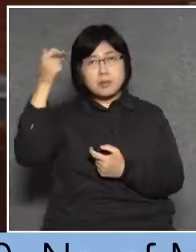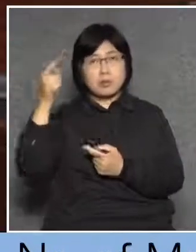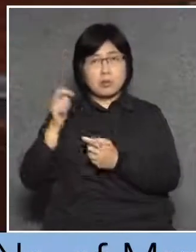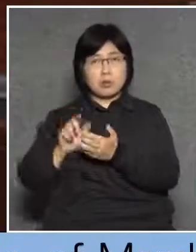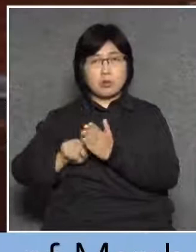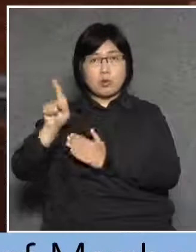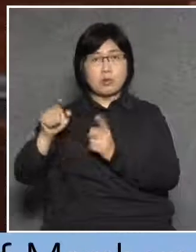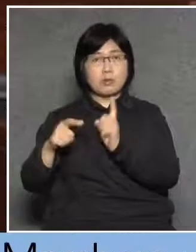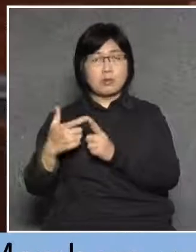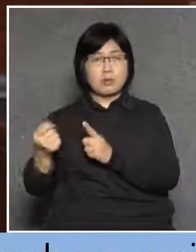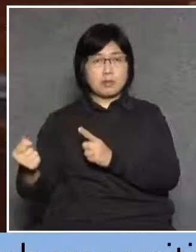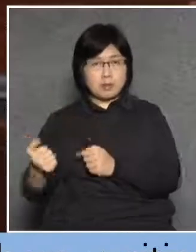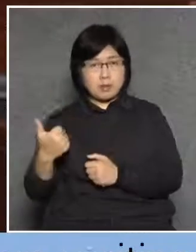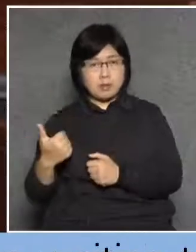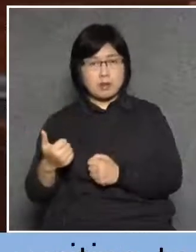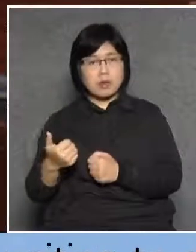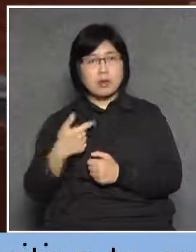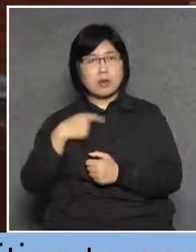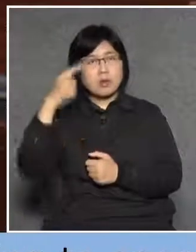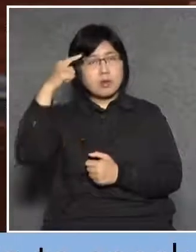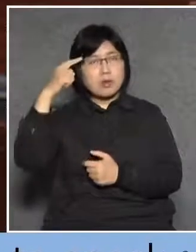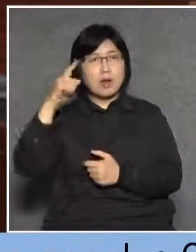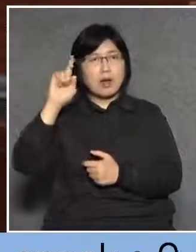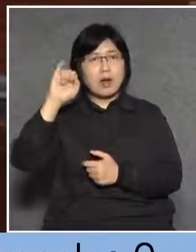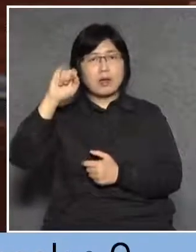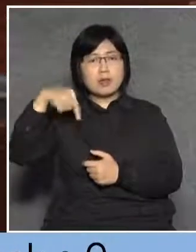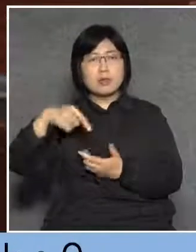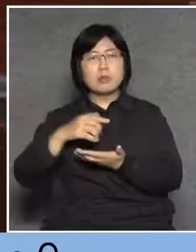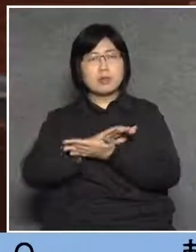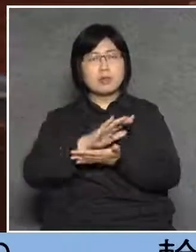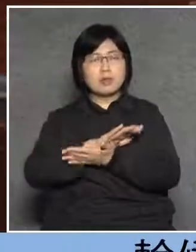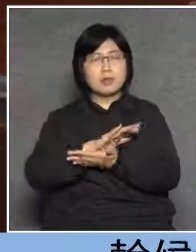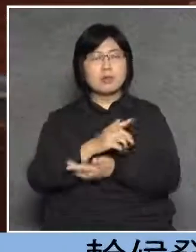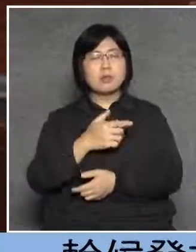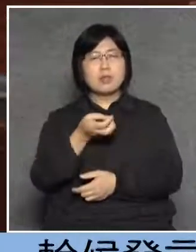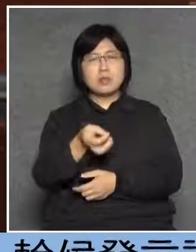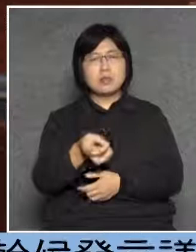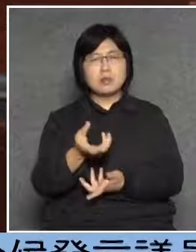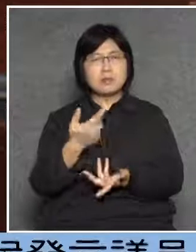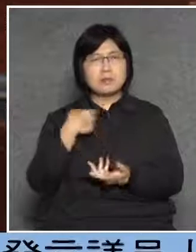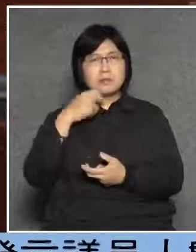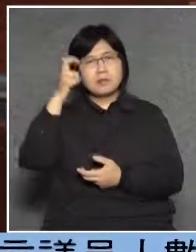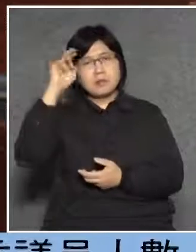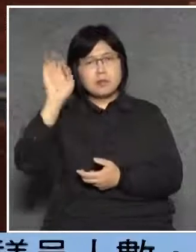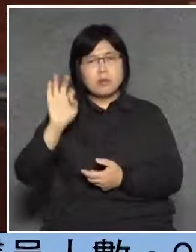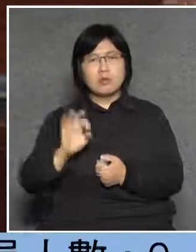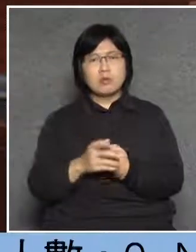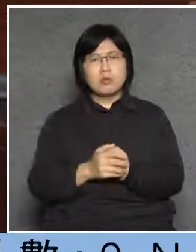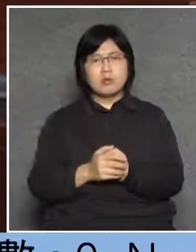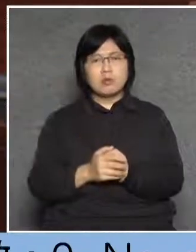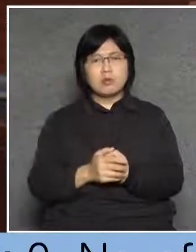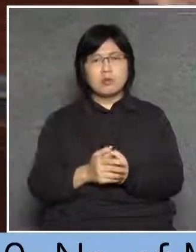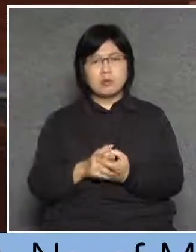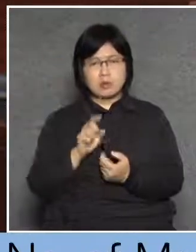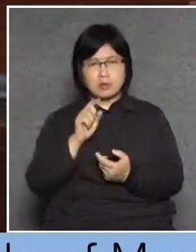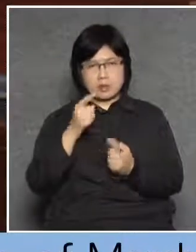啦，是不是？我智商又不高，經驗又不多，是不是？又沒什麼研究，純粹從一